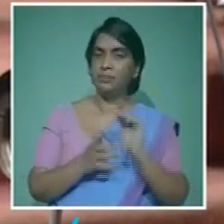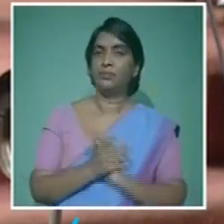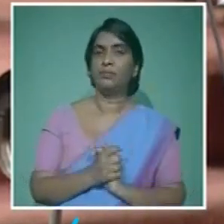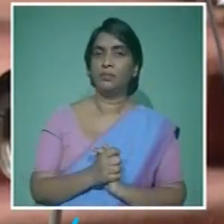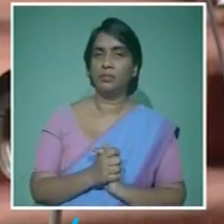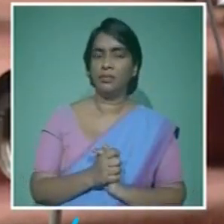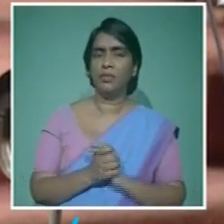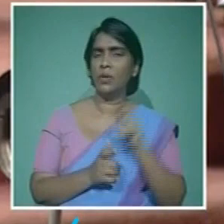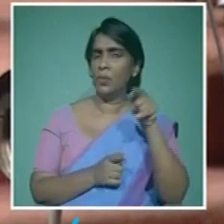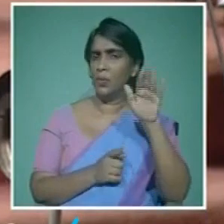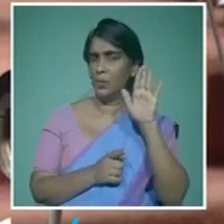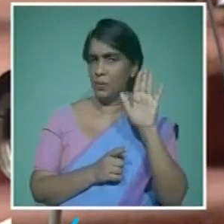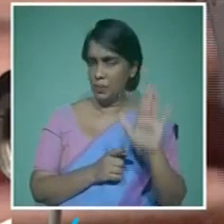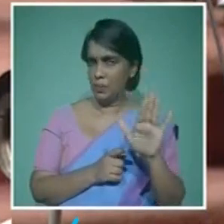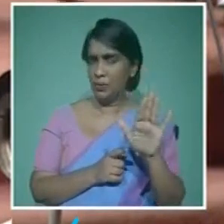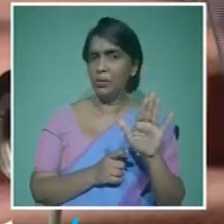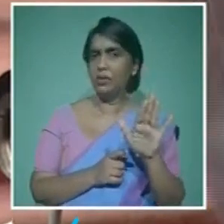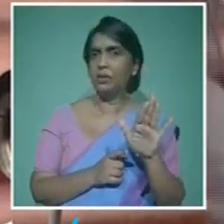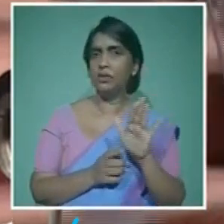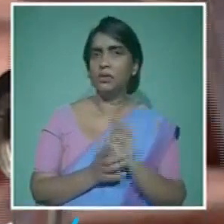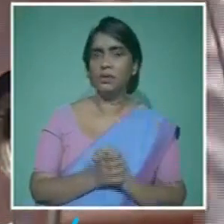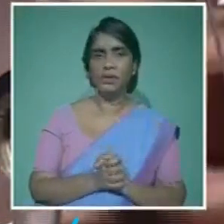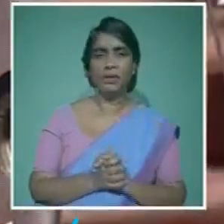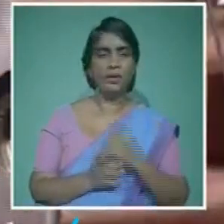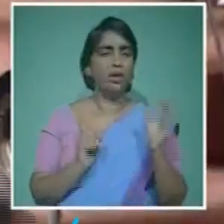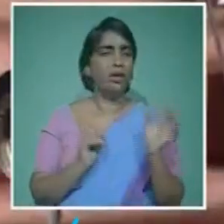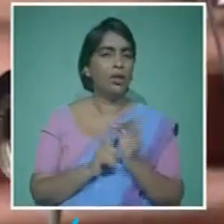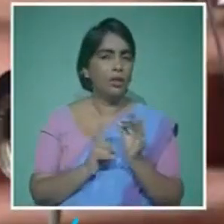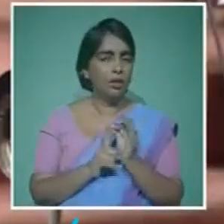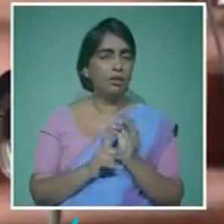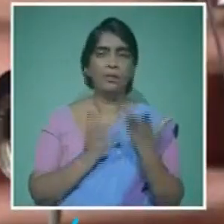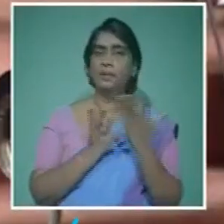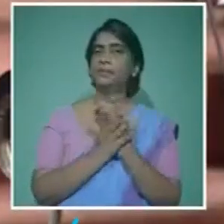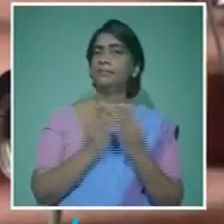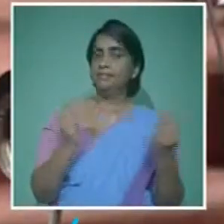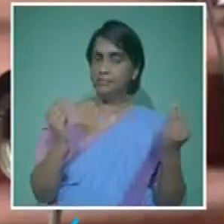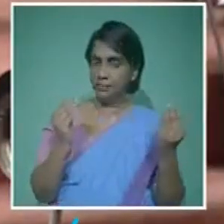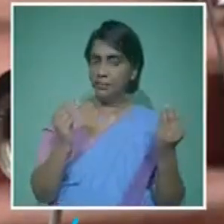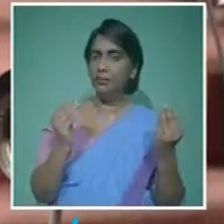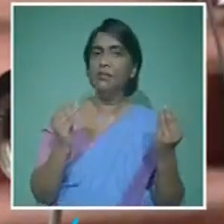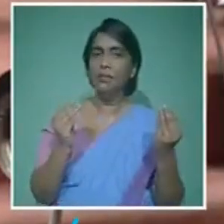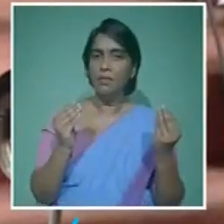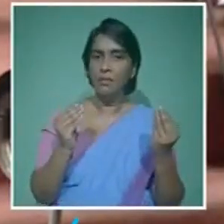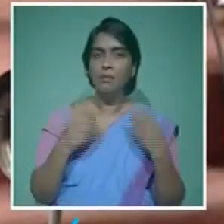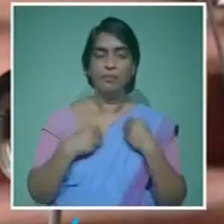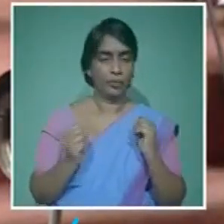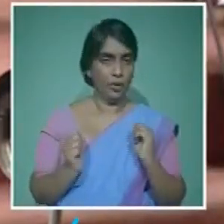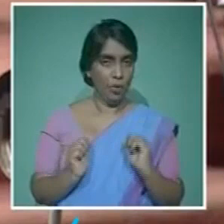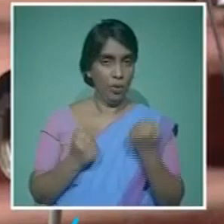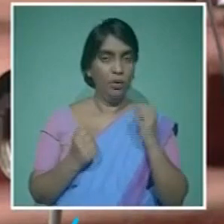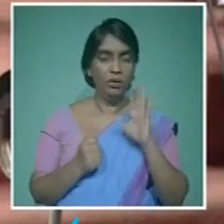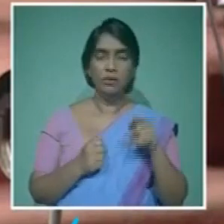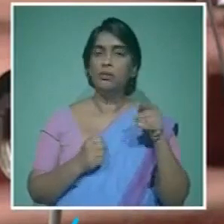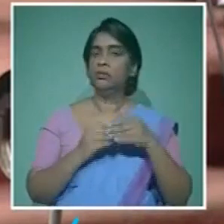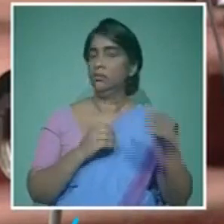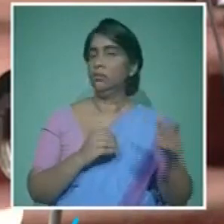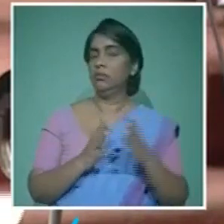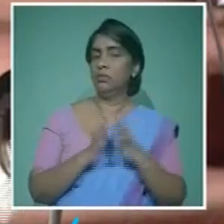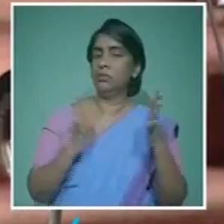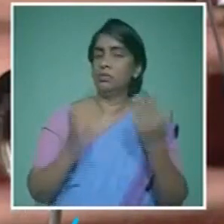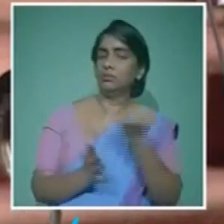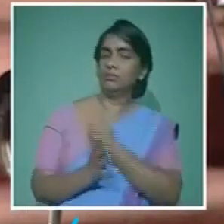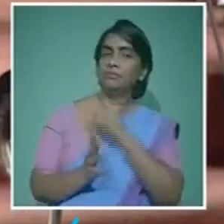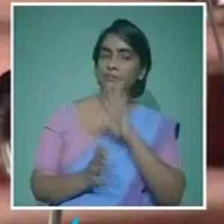அவர்களுடைய வறுமையை போக்குவதற்கு முயற்சி எடுக்கிறது மிக முக்கியமான விடயமாக இருந்தாலும், அவர்கள்